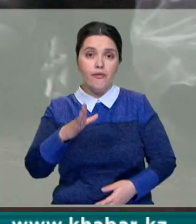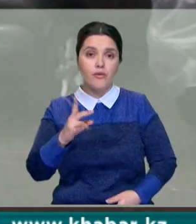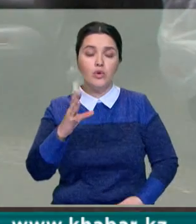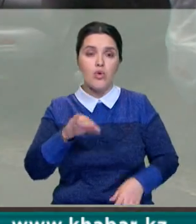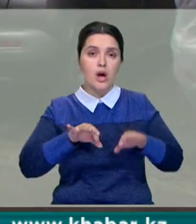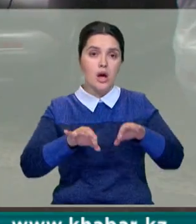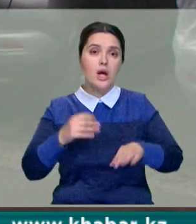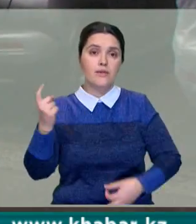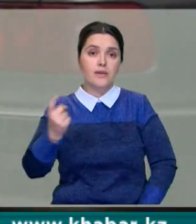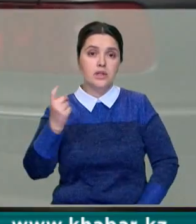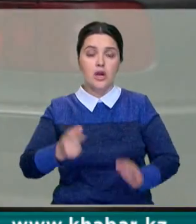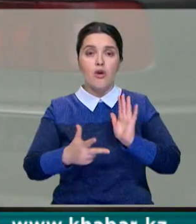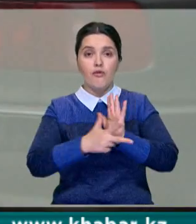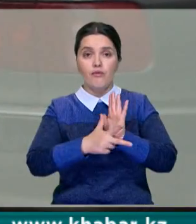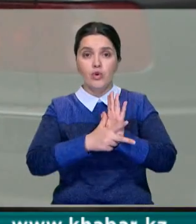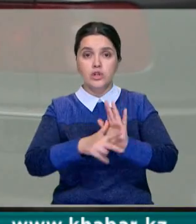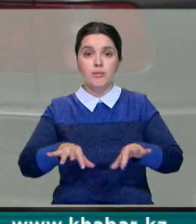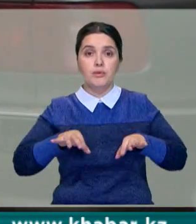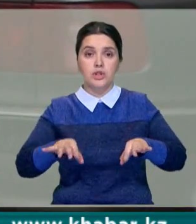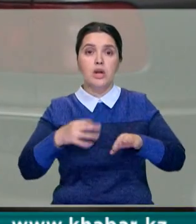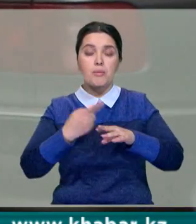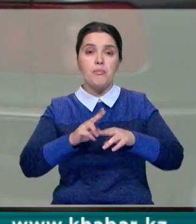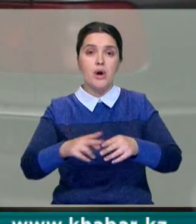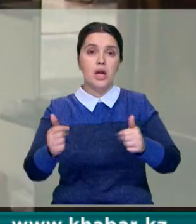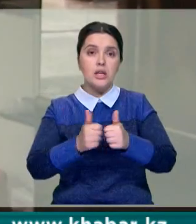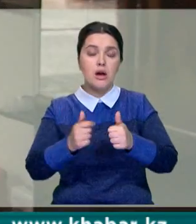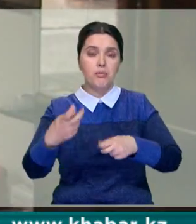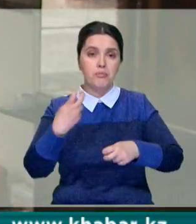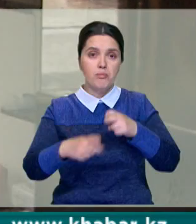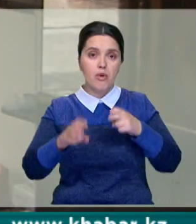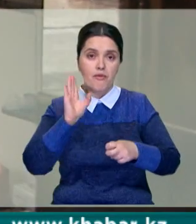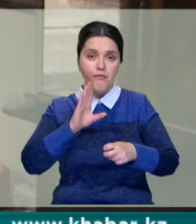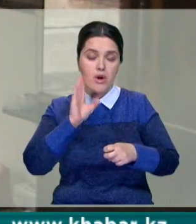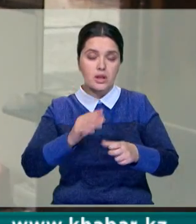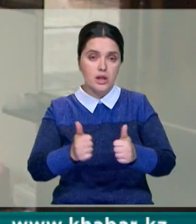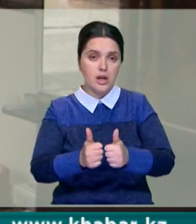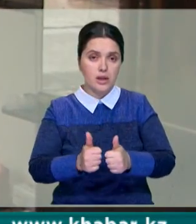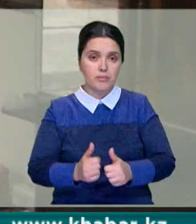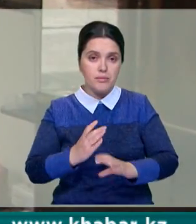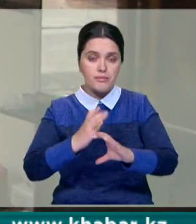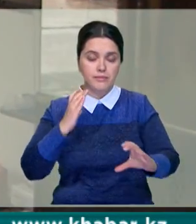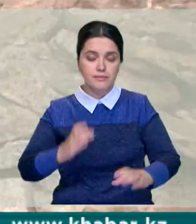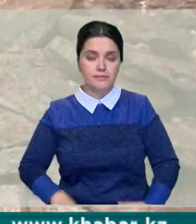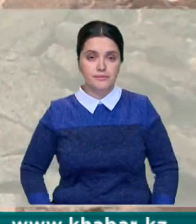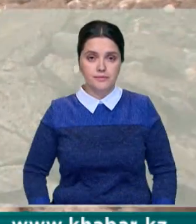только квартирам, но и автовладельцам. 8 машин оказались в зоне коммунальной аварии.